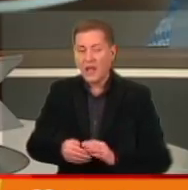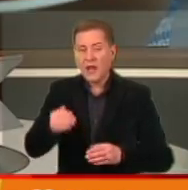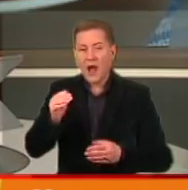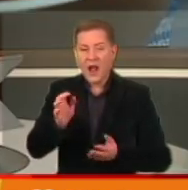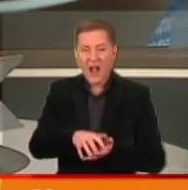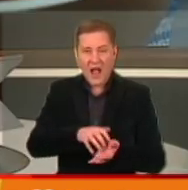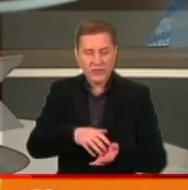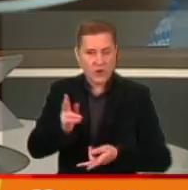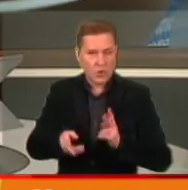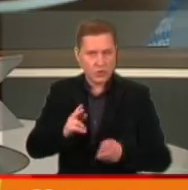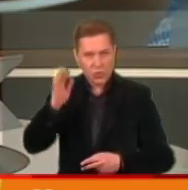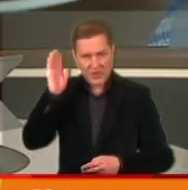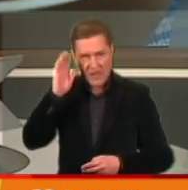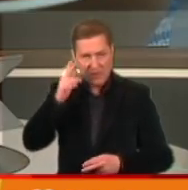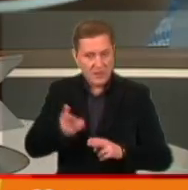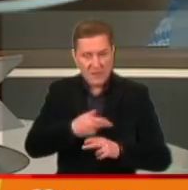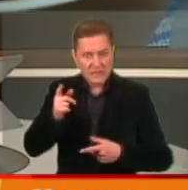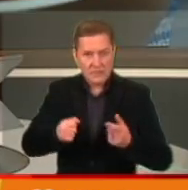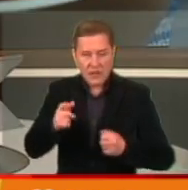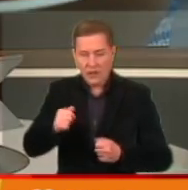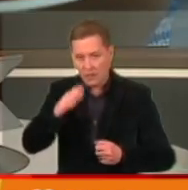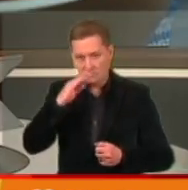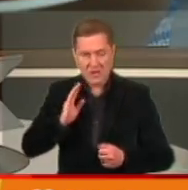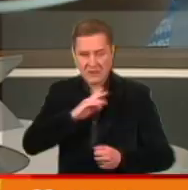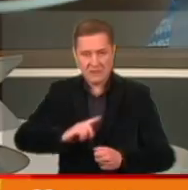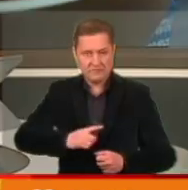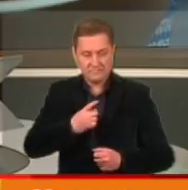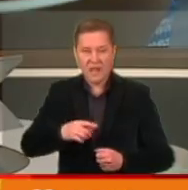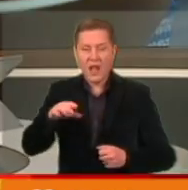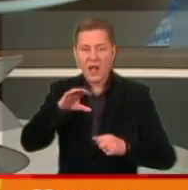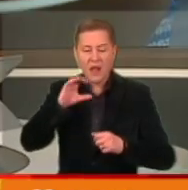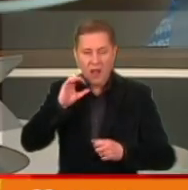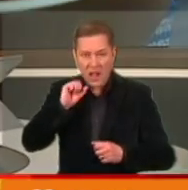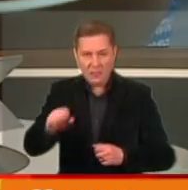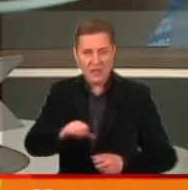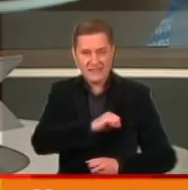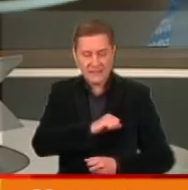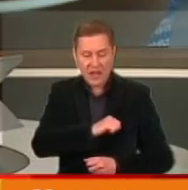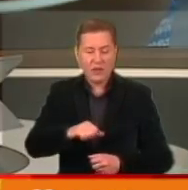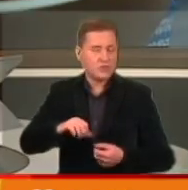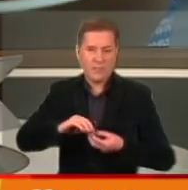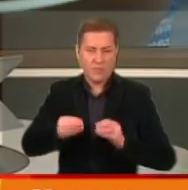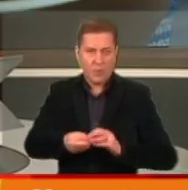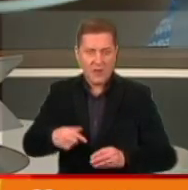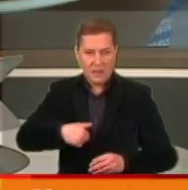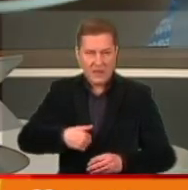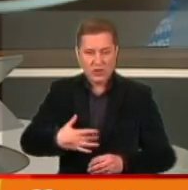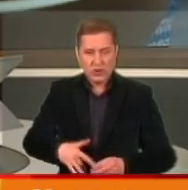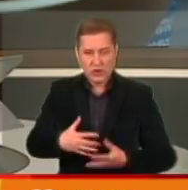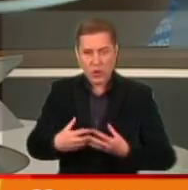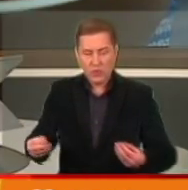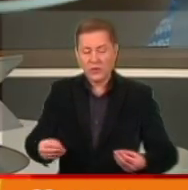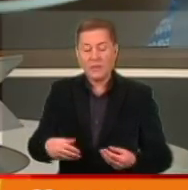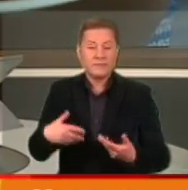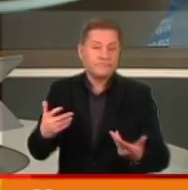на воді. Батьки обурюються, бо через часте споживання ковбасних виробів у дітей почалися проблеми із шлунками. У садочках розводять